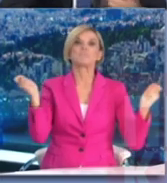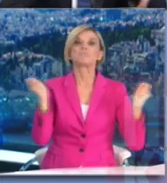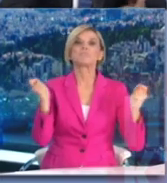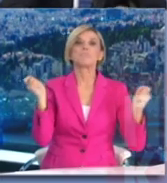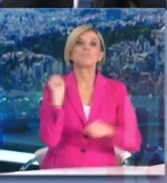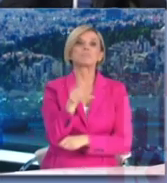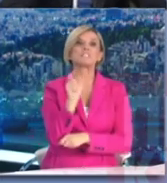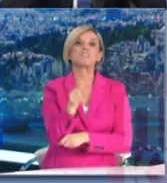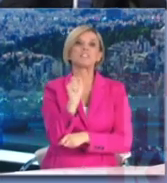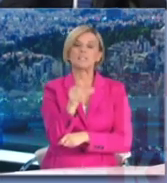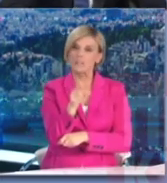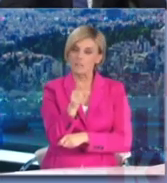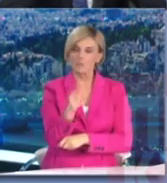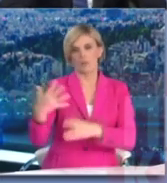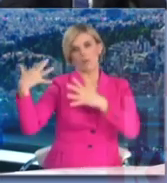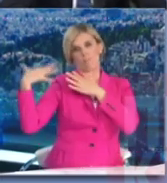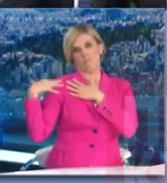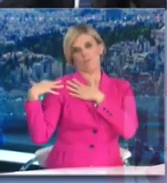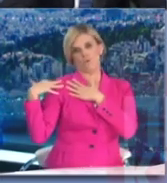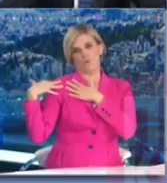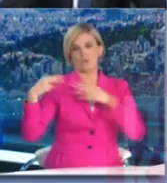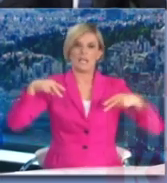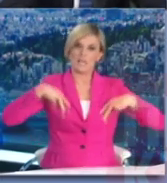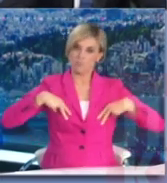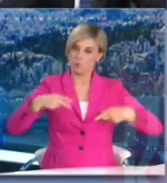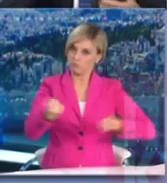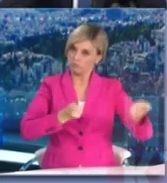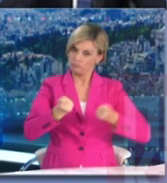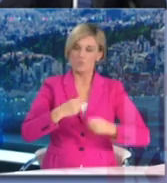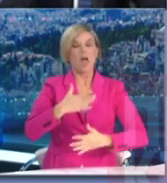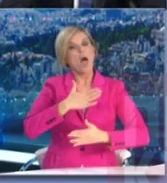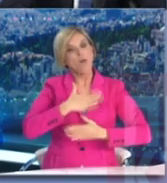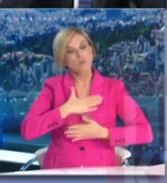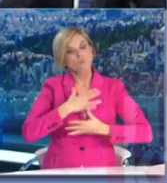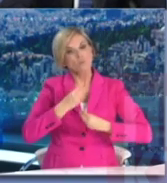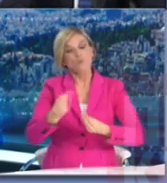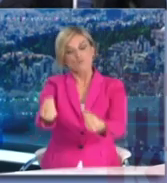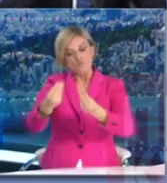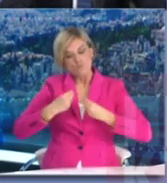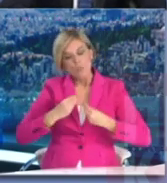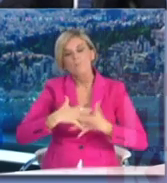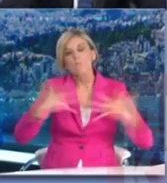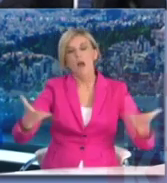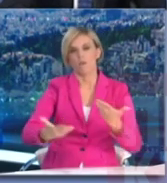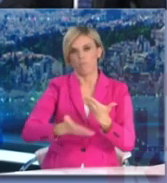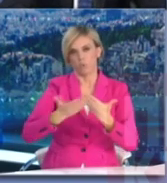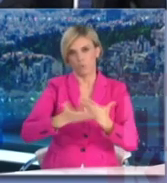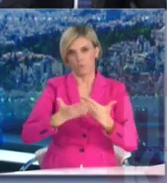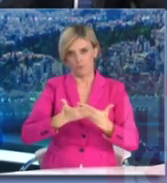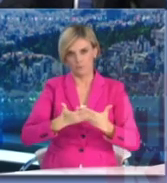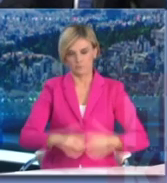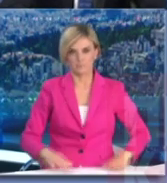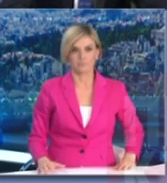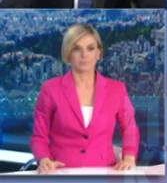είναι υπεύθυνο το Υπουργείο Ψηφιακής Διακυβέρνησης και τους ευχαριστούμε πάρα πολύ για τη βοήθεια την οποία μας δίνουν.